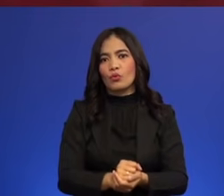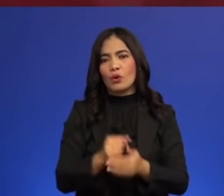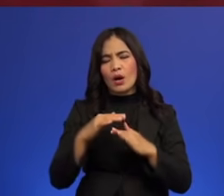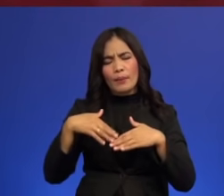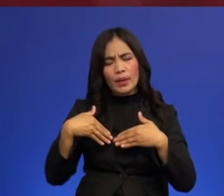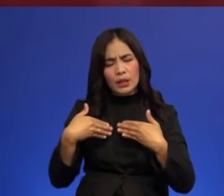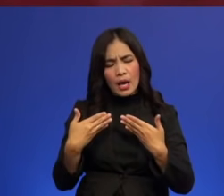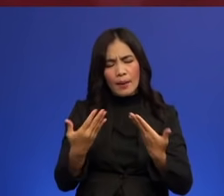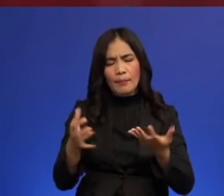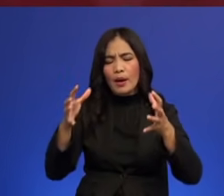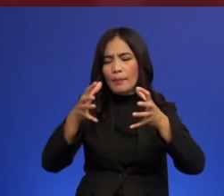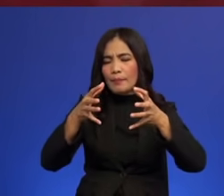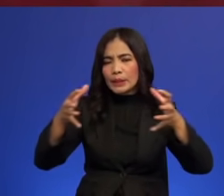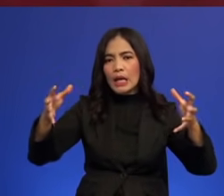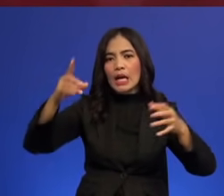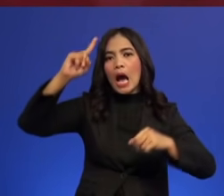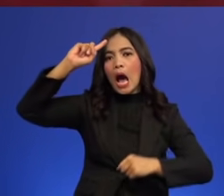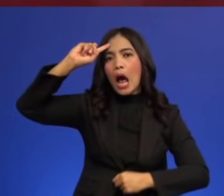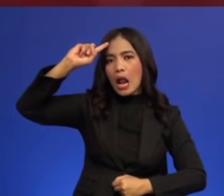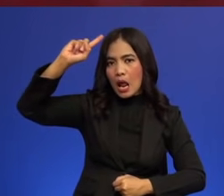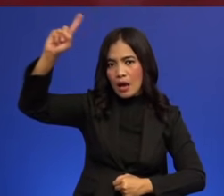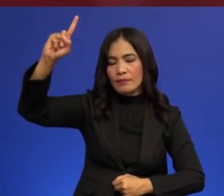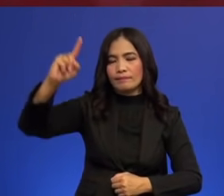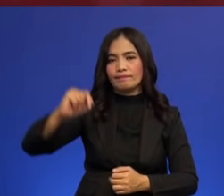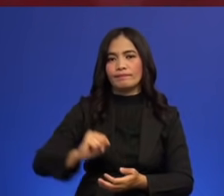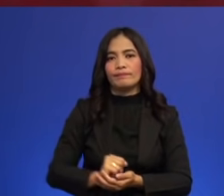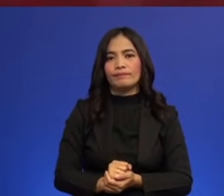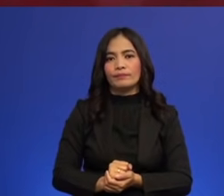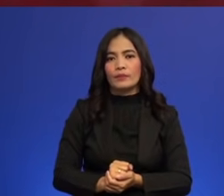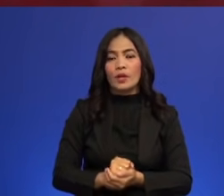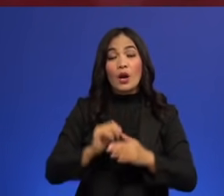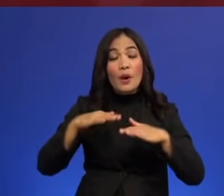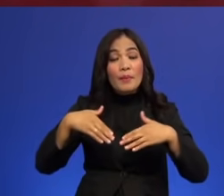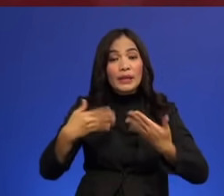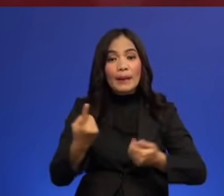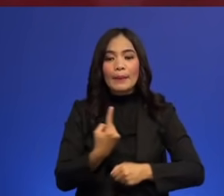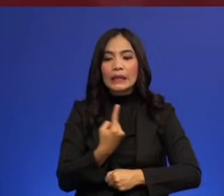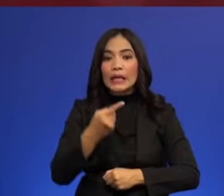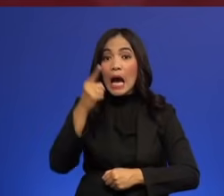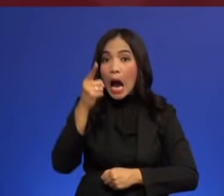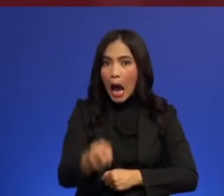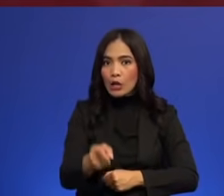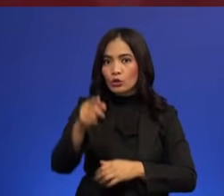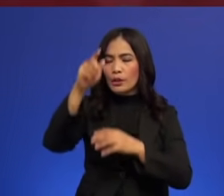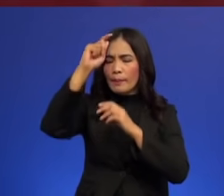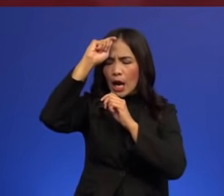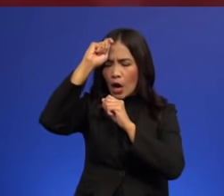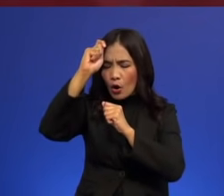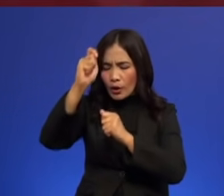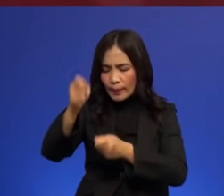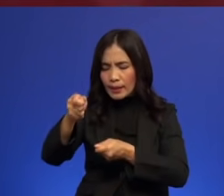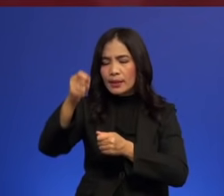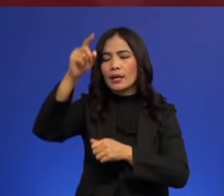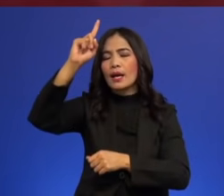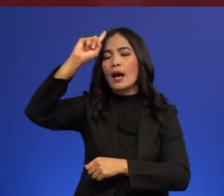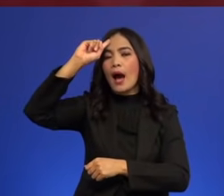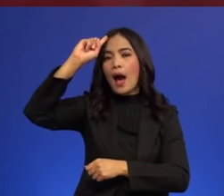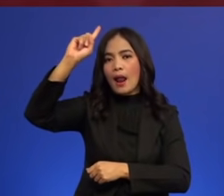Betapa besar Allah. Dan betapa kita patut menghormati Dia.